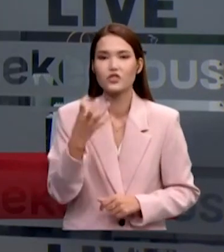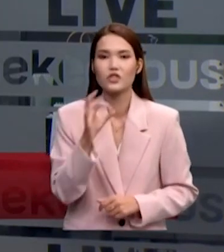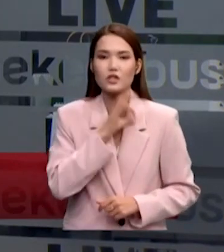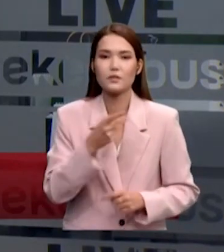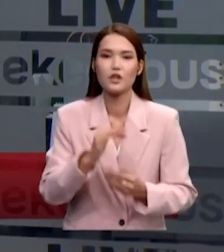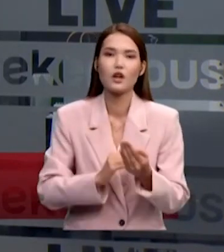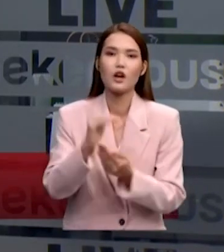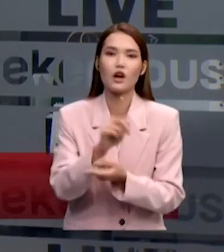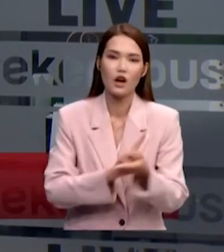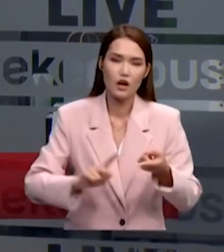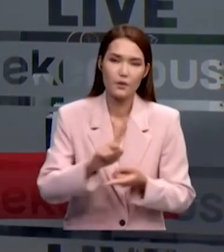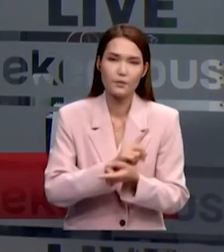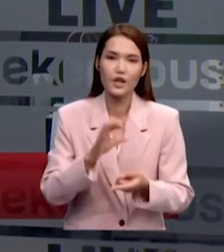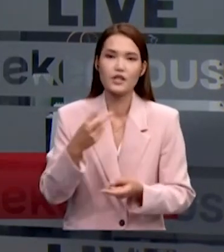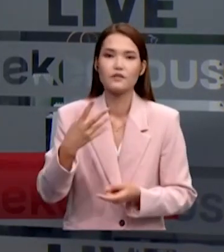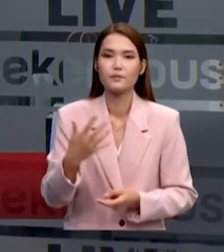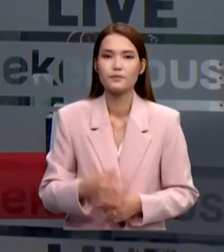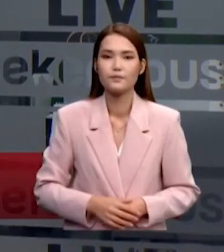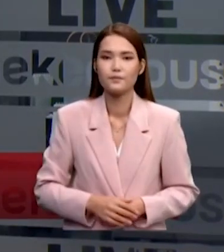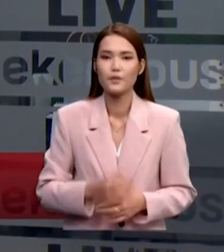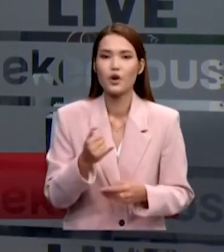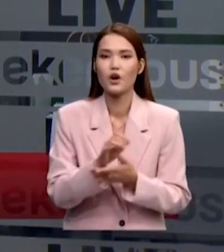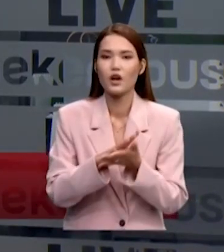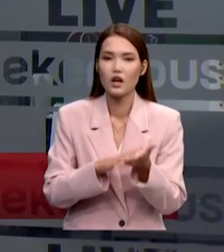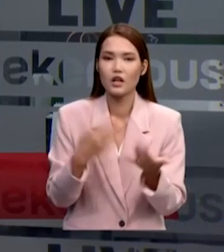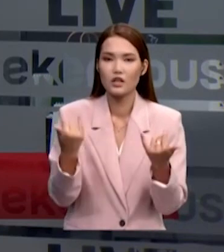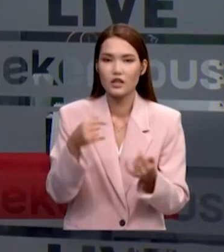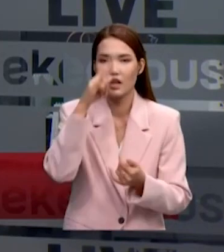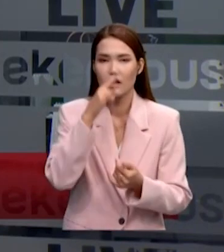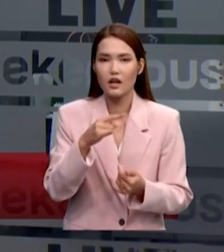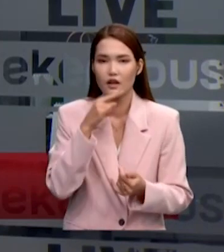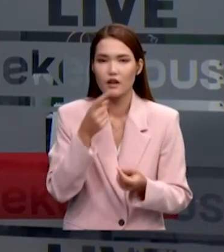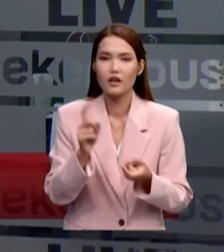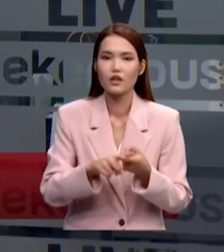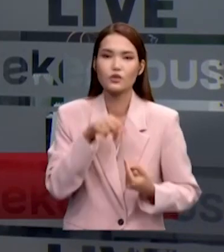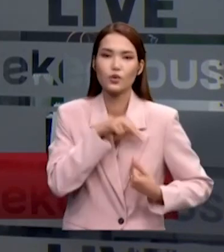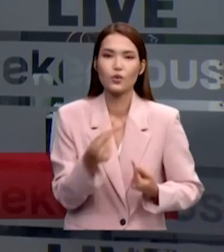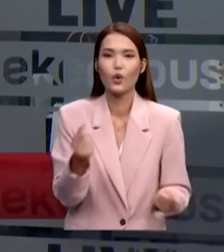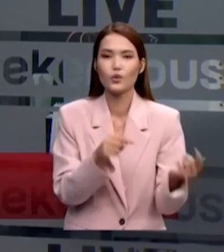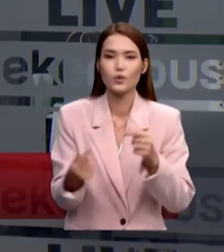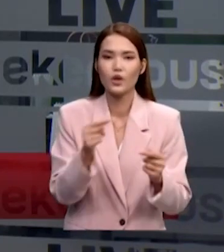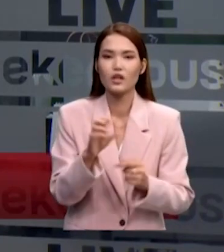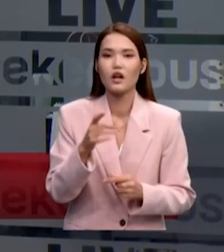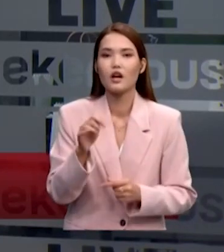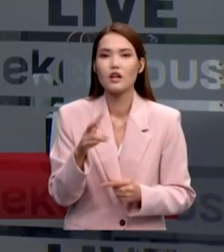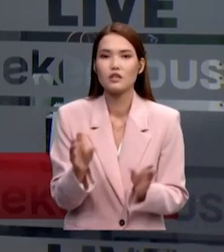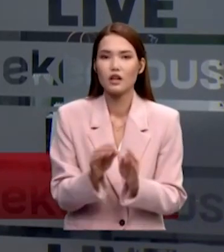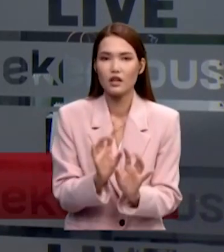первично обрабатывается лишь 20%. О взаимных выгодах казахстанско-афганского сотрудничества расскажет Батагоз